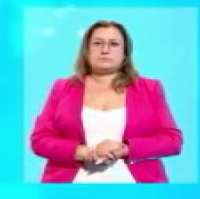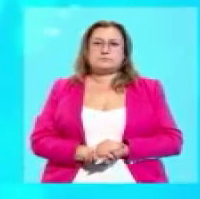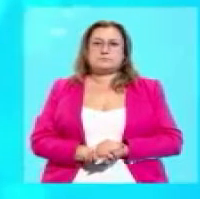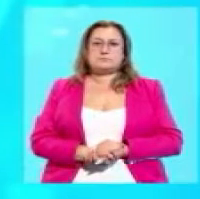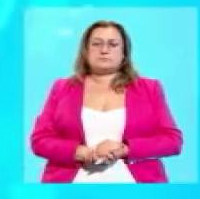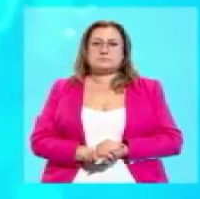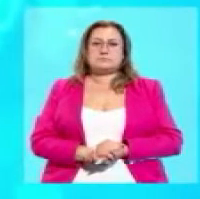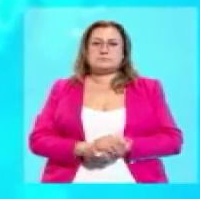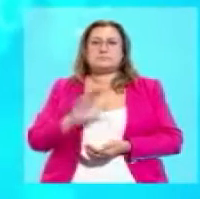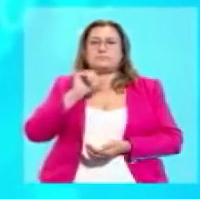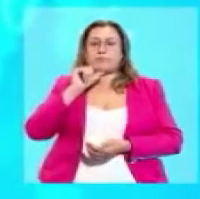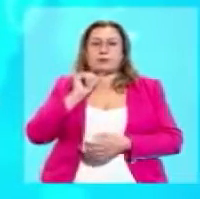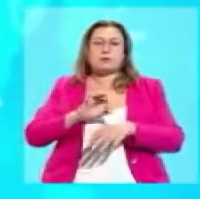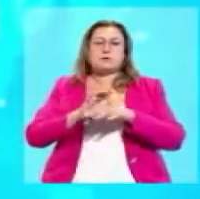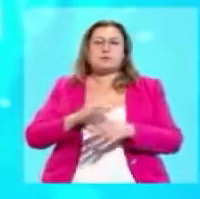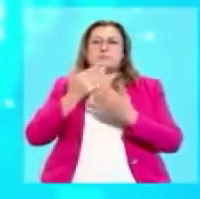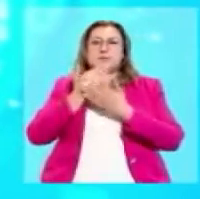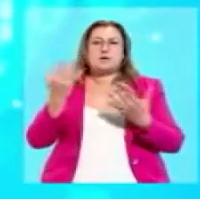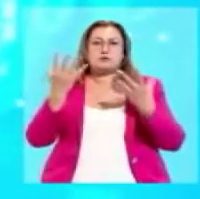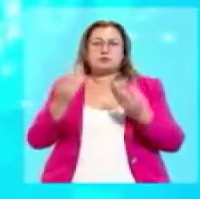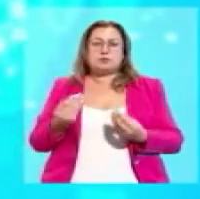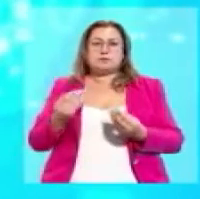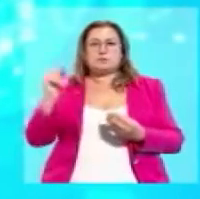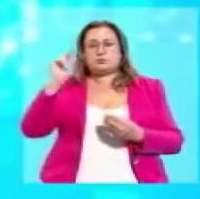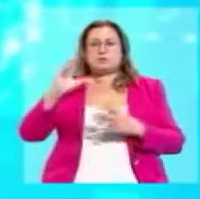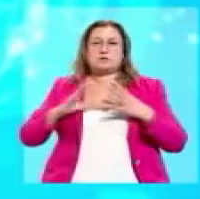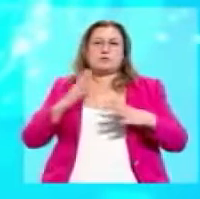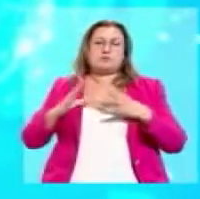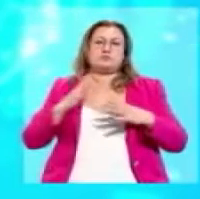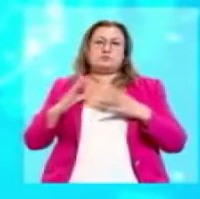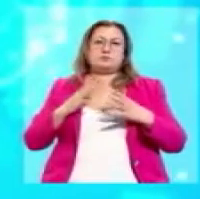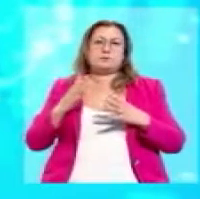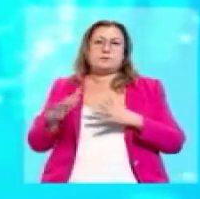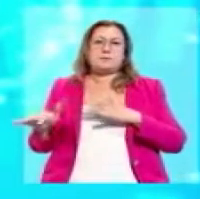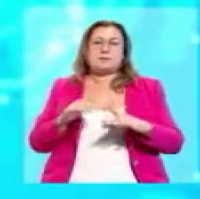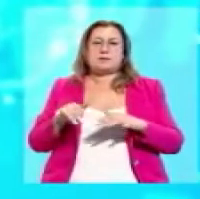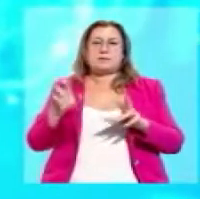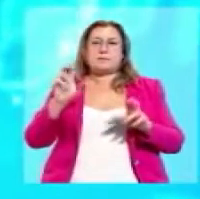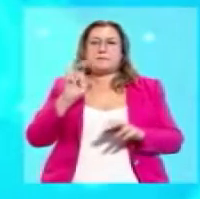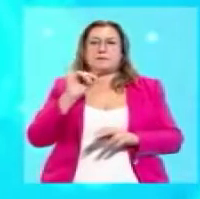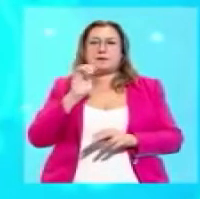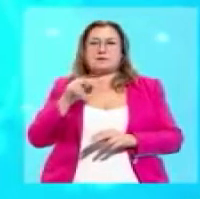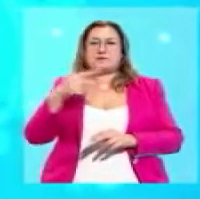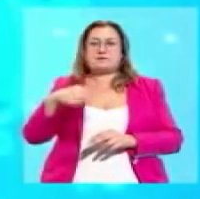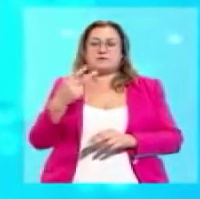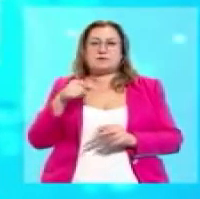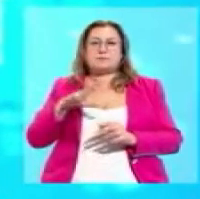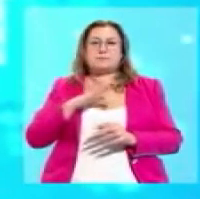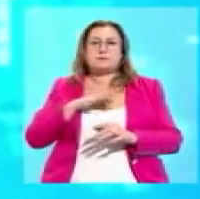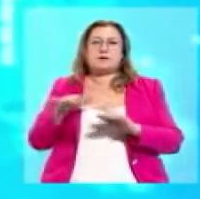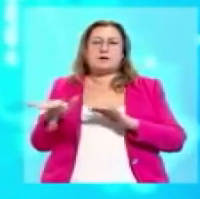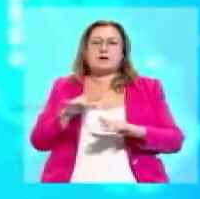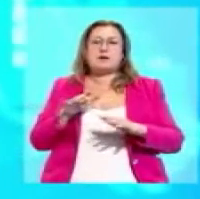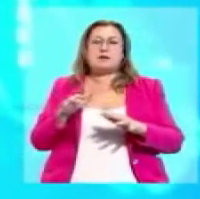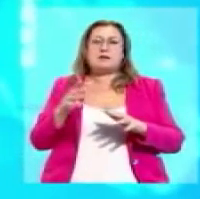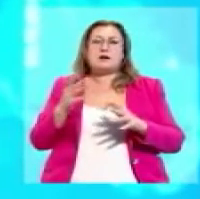Қостанайда Бекет 2022 ведомствоаралық оқу-жаттығу шараларының соңғы күні өтті. Онда қарулы күштер бөлімшелерінің, басқа да